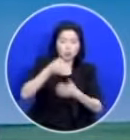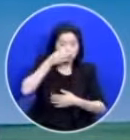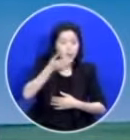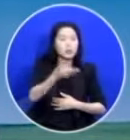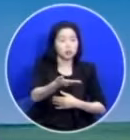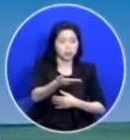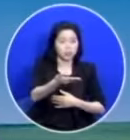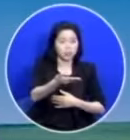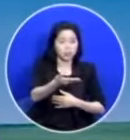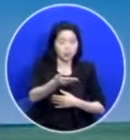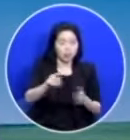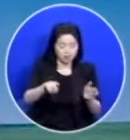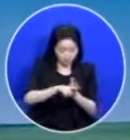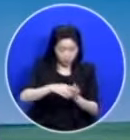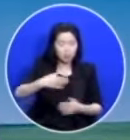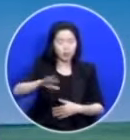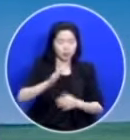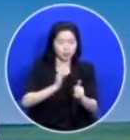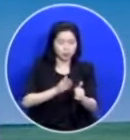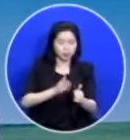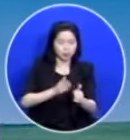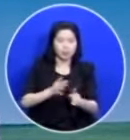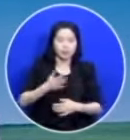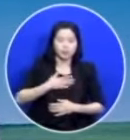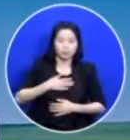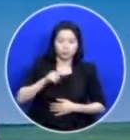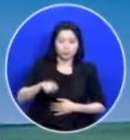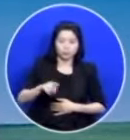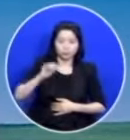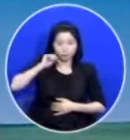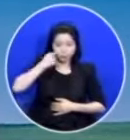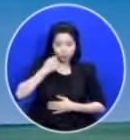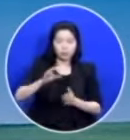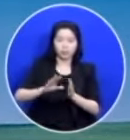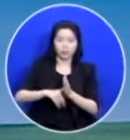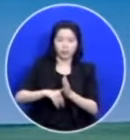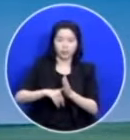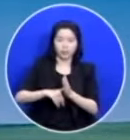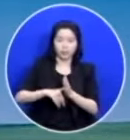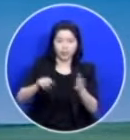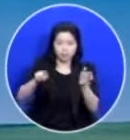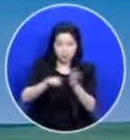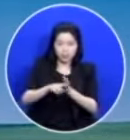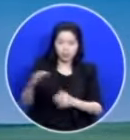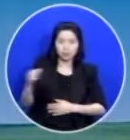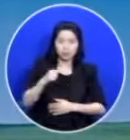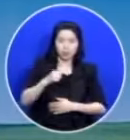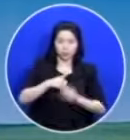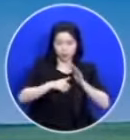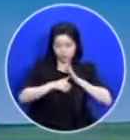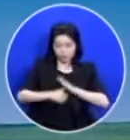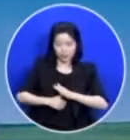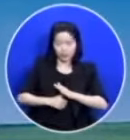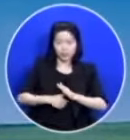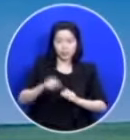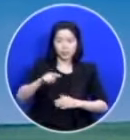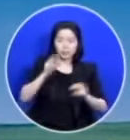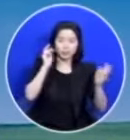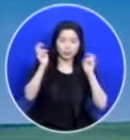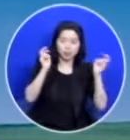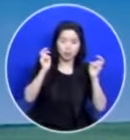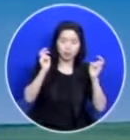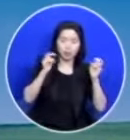믿고 가십시오 저는이 어려운 때에 믿음으로 견디는 기업 그 기업을